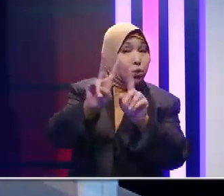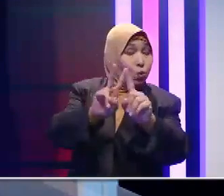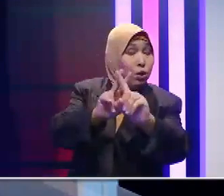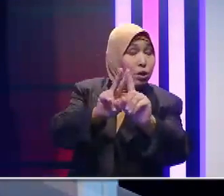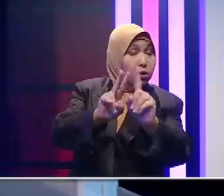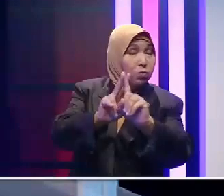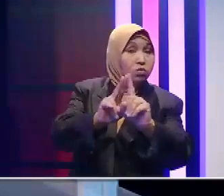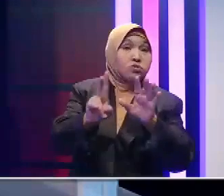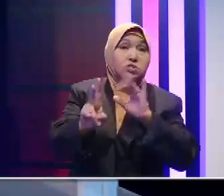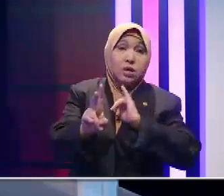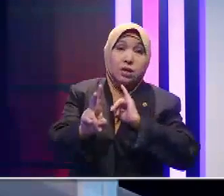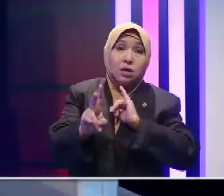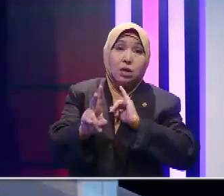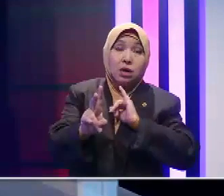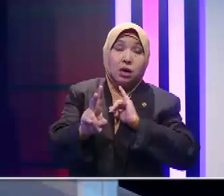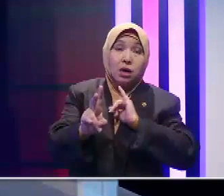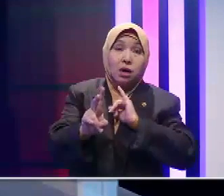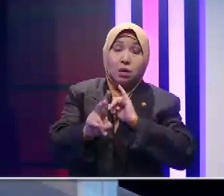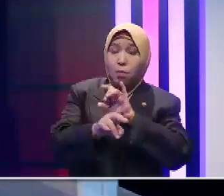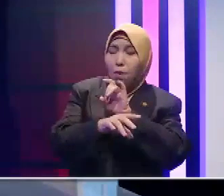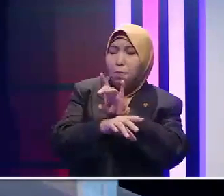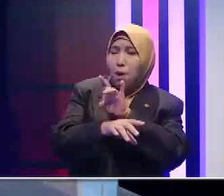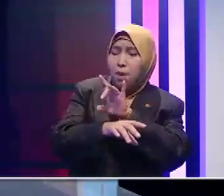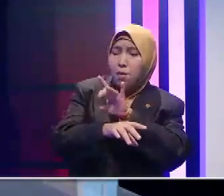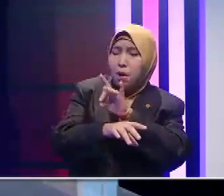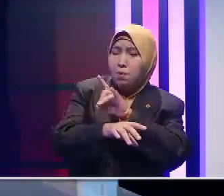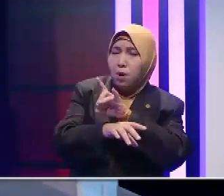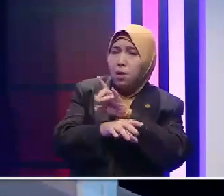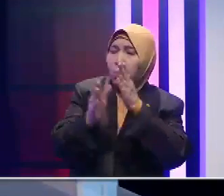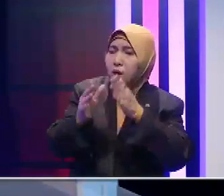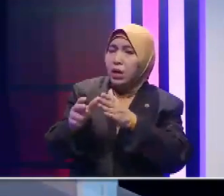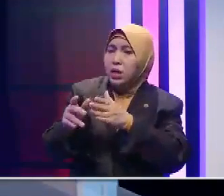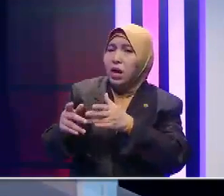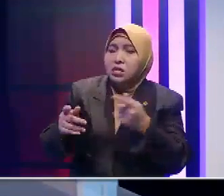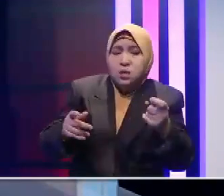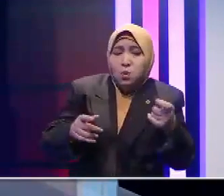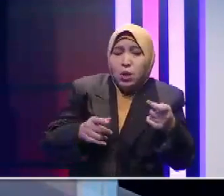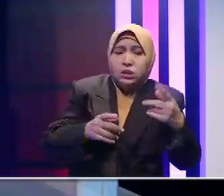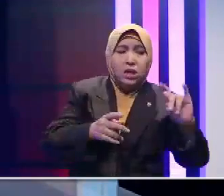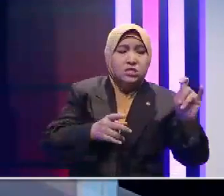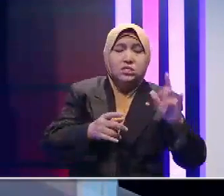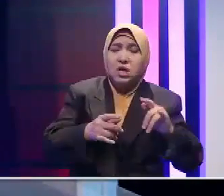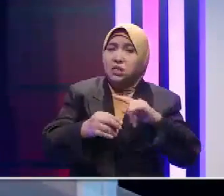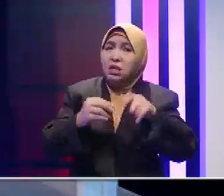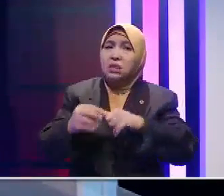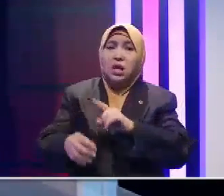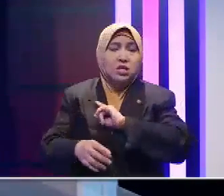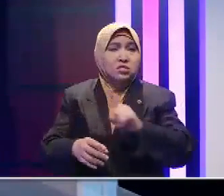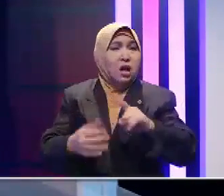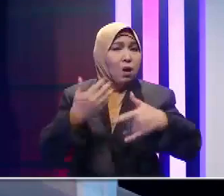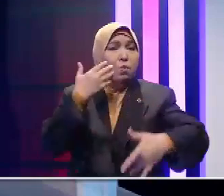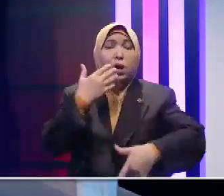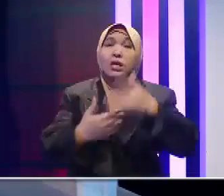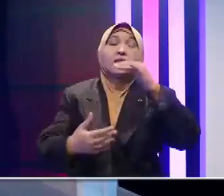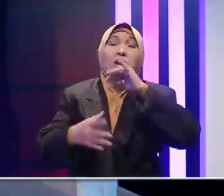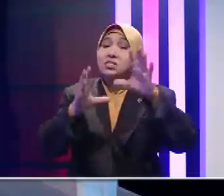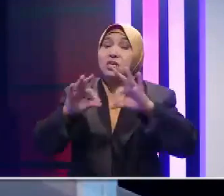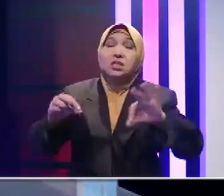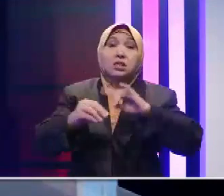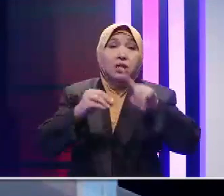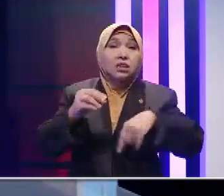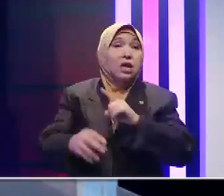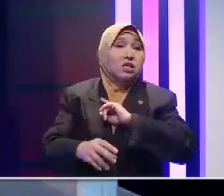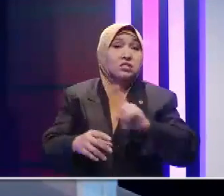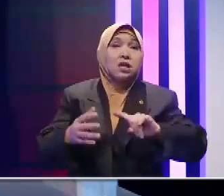di di dikonfront oleh pelanggan saya, dia selalu cerita tentang Islam. Dan awal-awalnya dia tak adalah cerita tentang Islam.